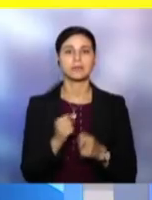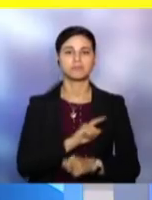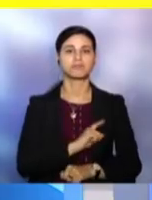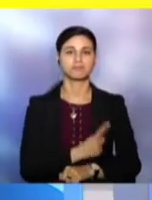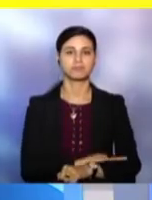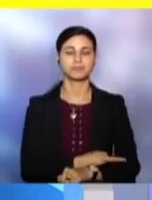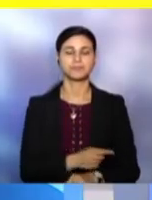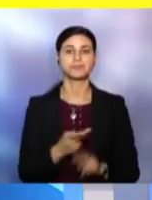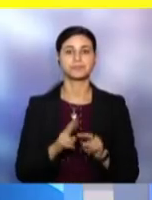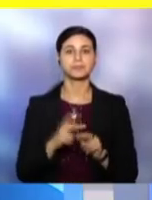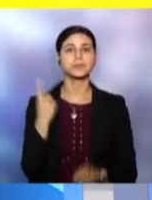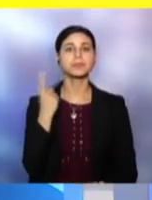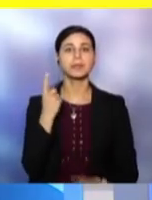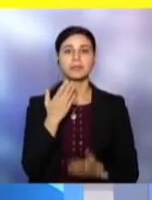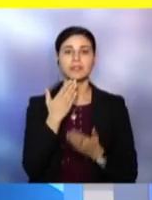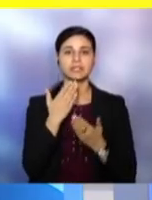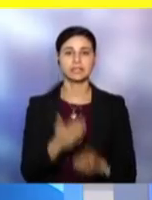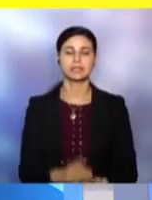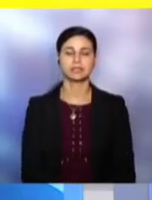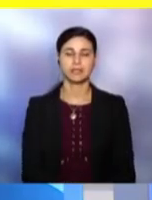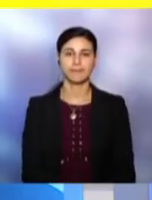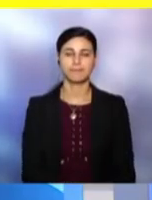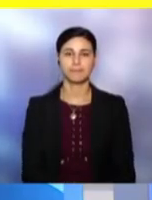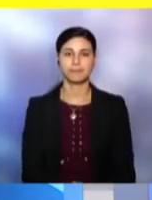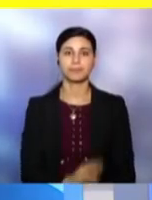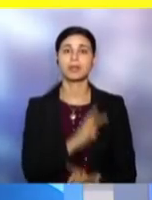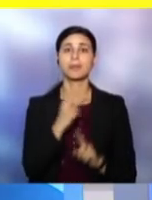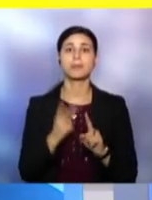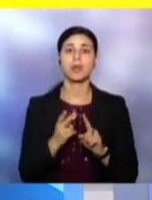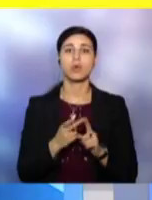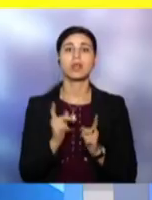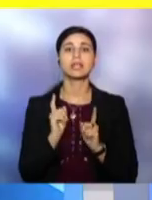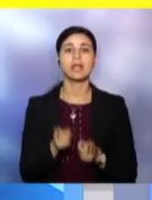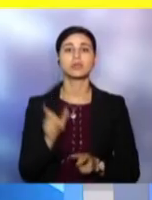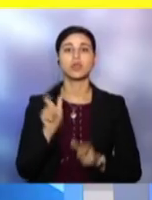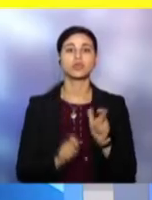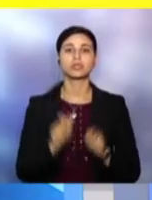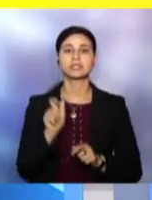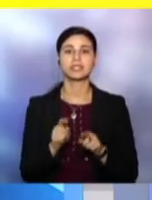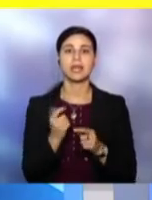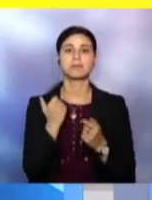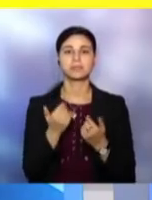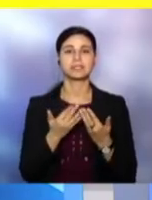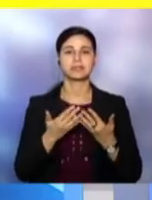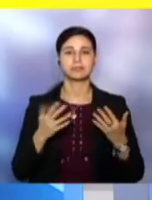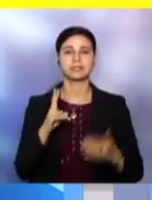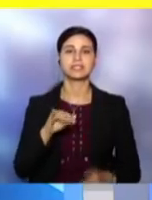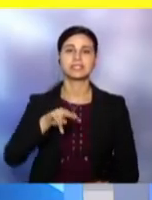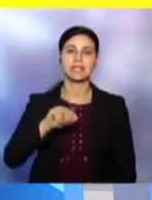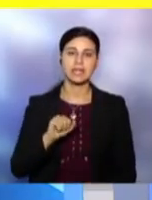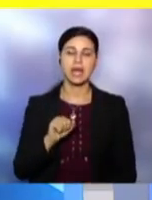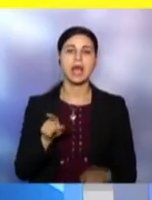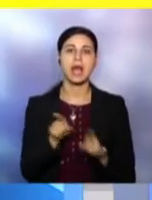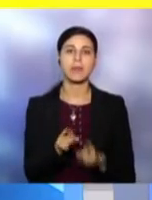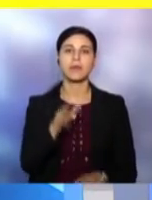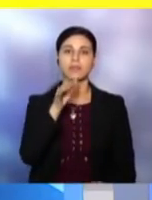და გამძლეობა. ეს ერთი საკითხი. მეორე, ნატურალური რძის და რძის პროდუქტების ცილის და